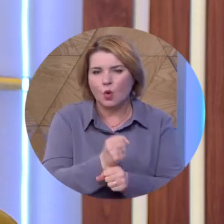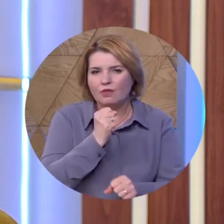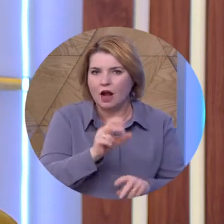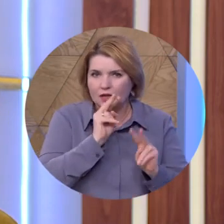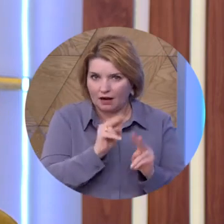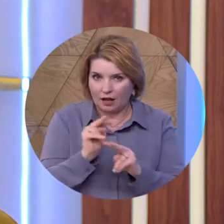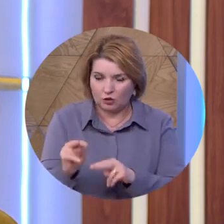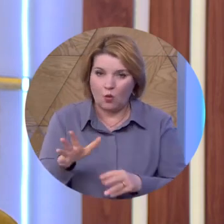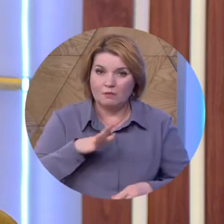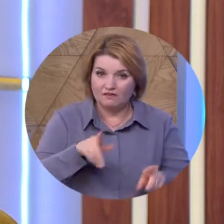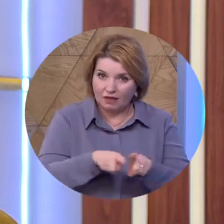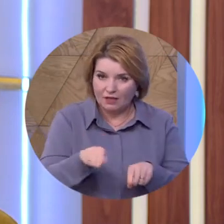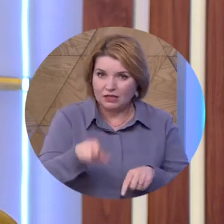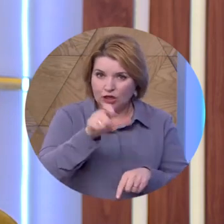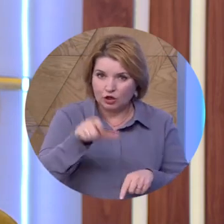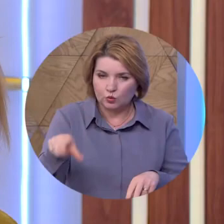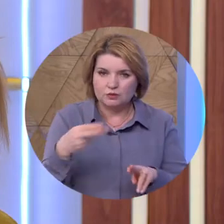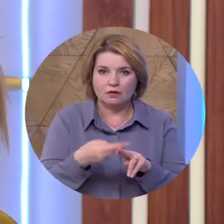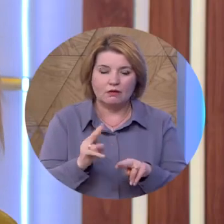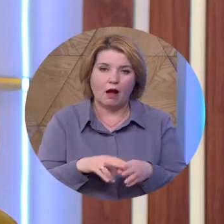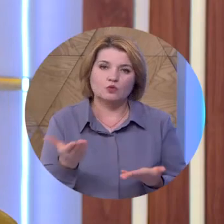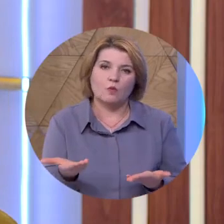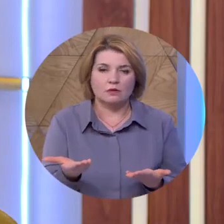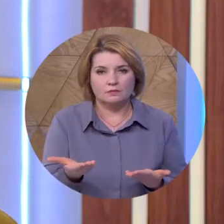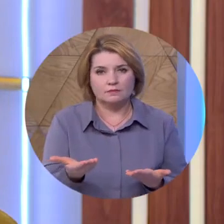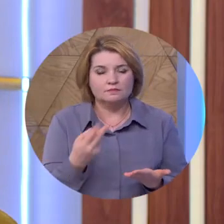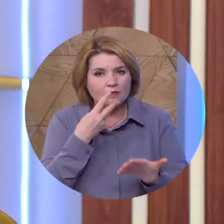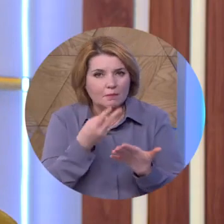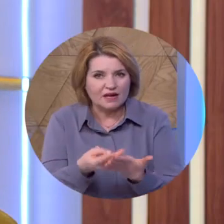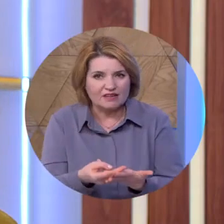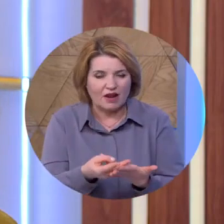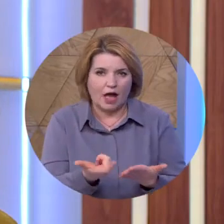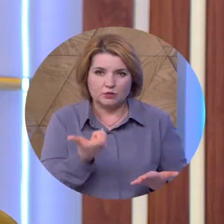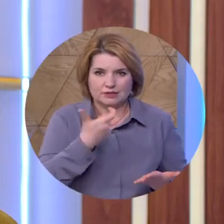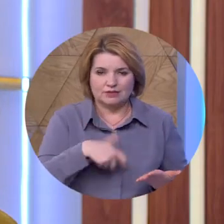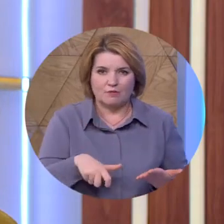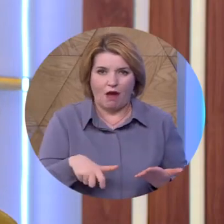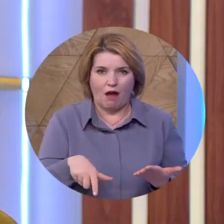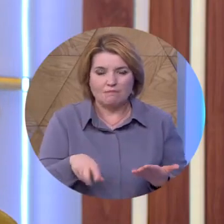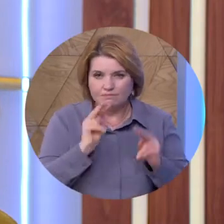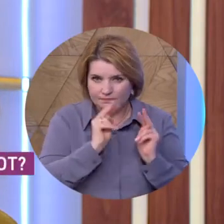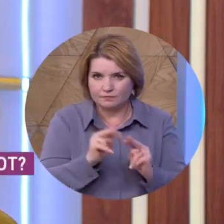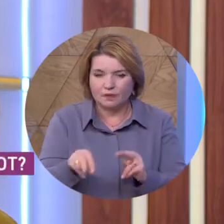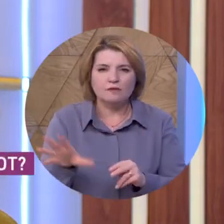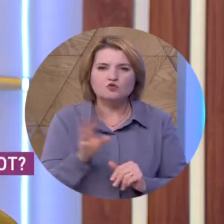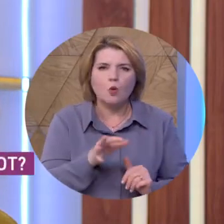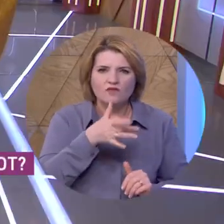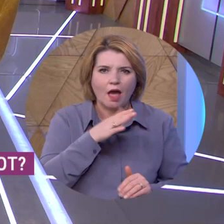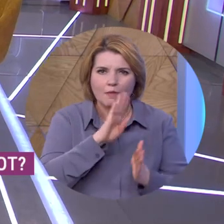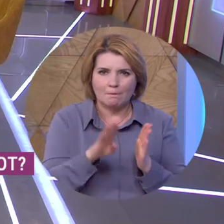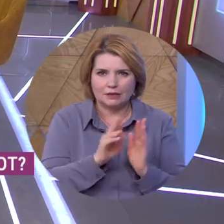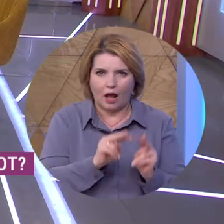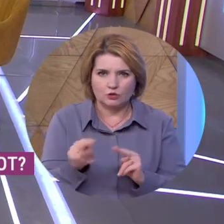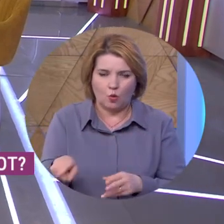которые, ну, может быть, эволюируют это в ревность, еще в какие-то проявления, тотально контролируют своего партнера.